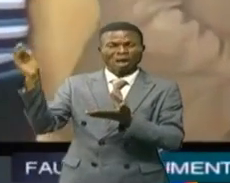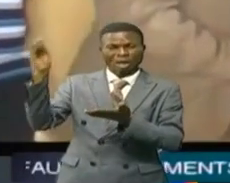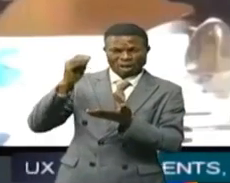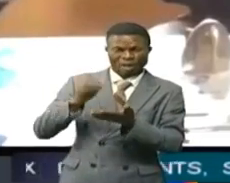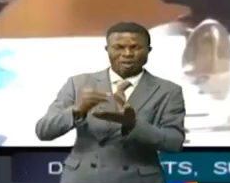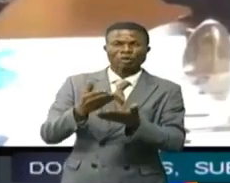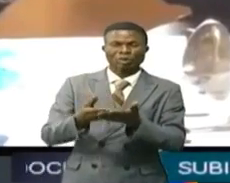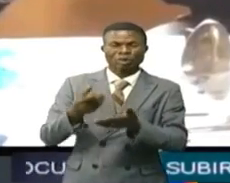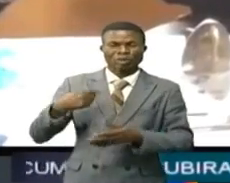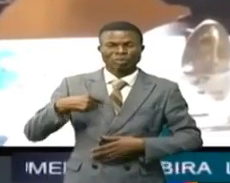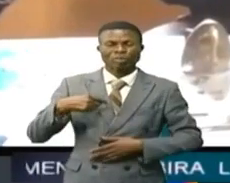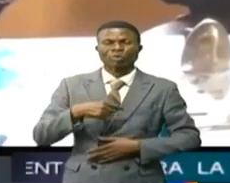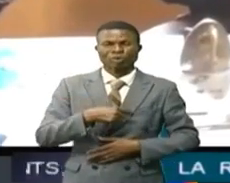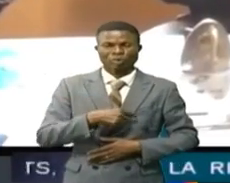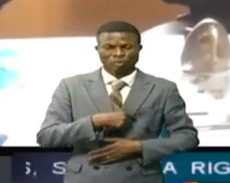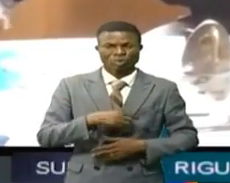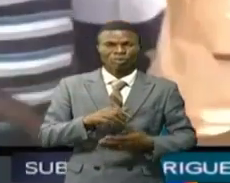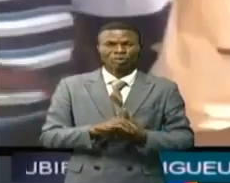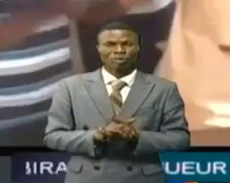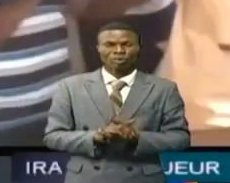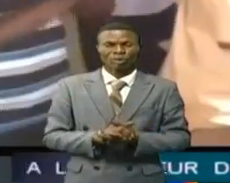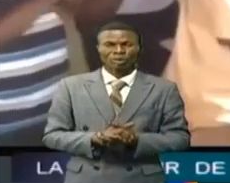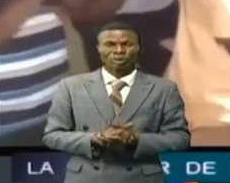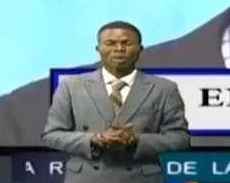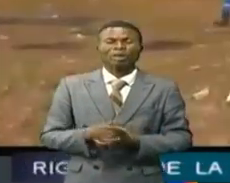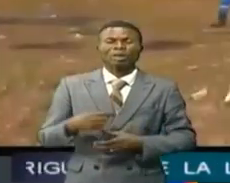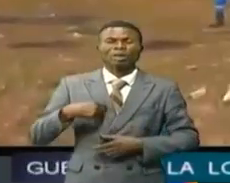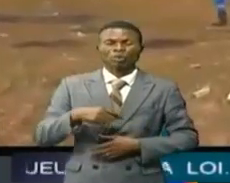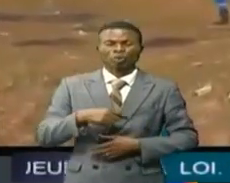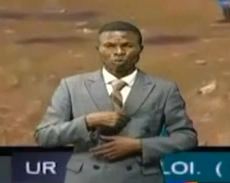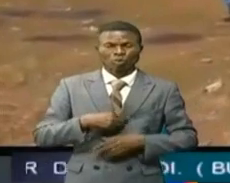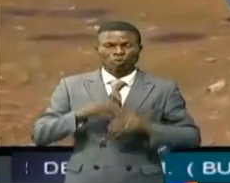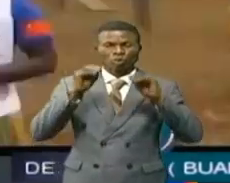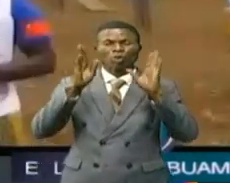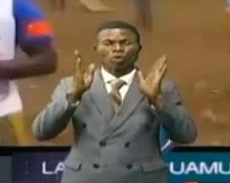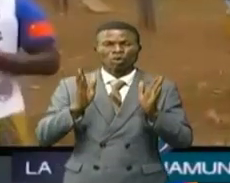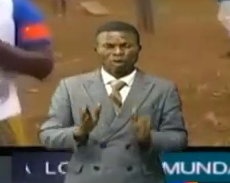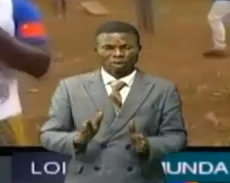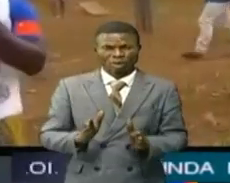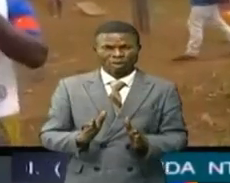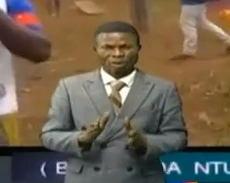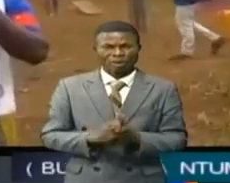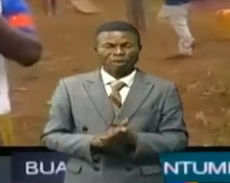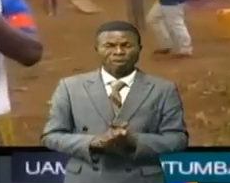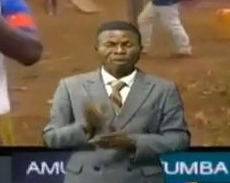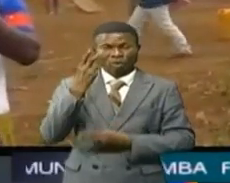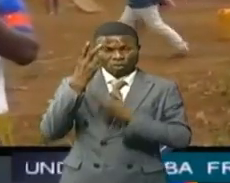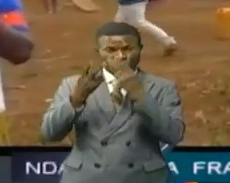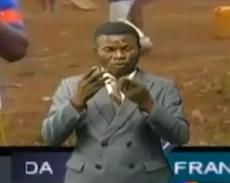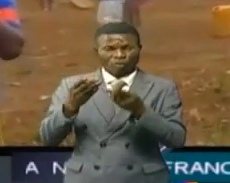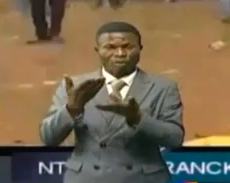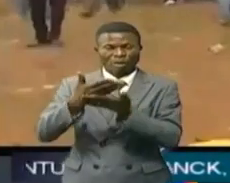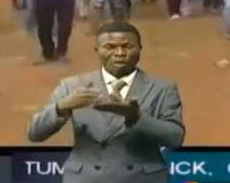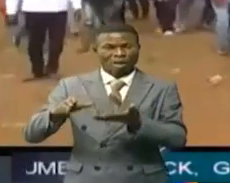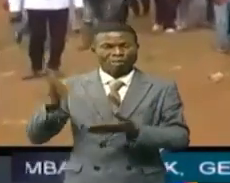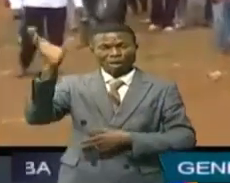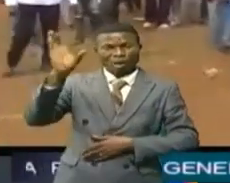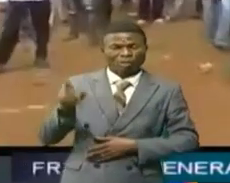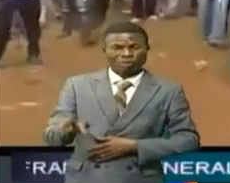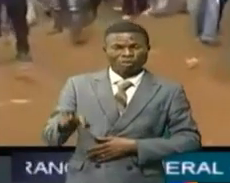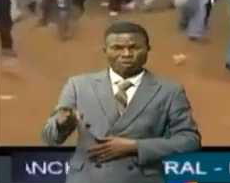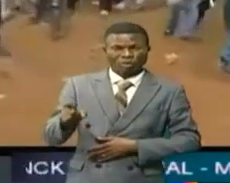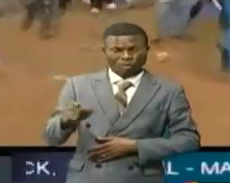félicitons notre gouverneur qui a pensé à nous enseignants. Babi Vangou a profité de sa descente dans cette partie du Congo central